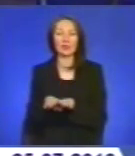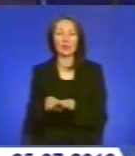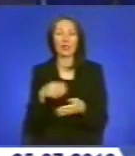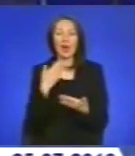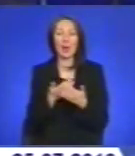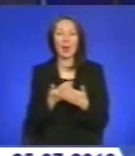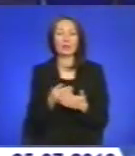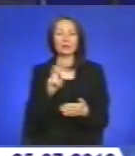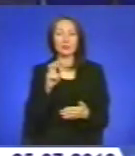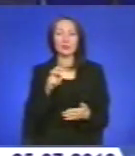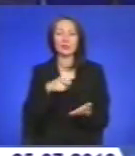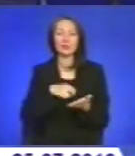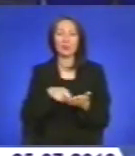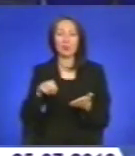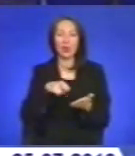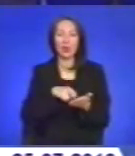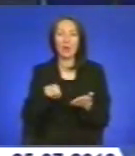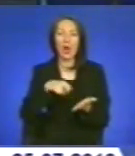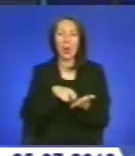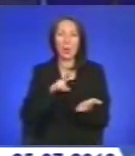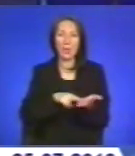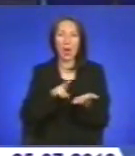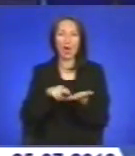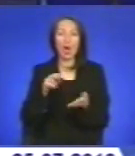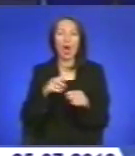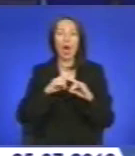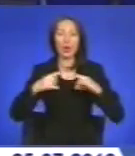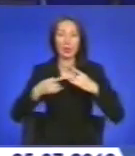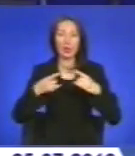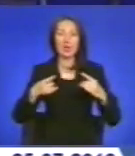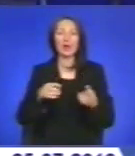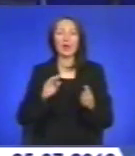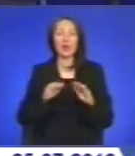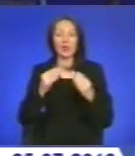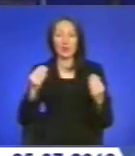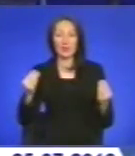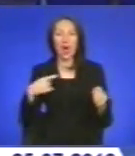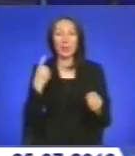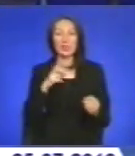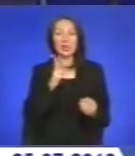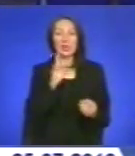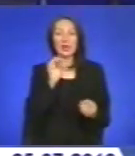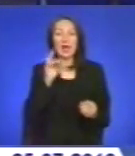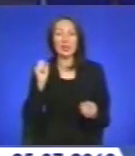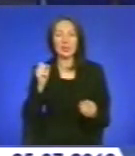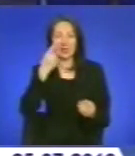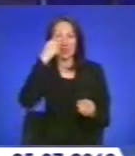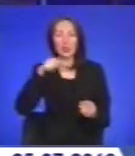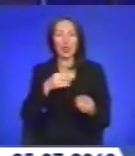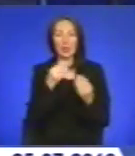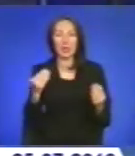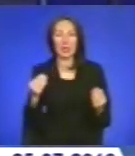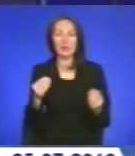Майже 200 поштових марок і конвертів виставили в обласному краєзнавчому музеї. Експозицію «Мистецтво і релігія